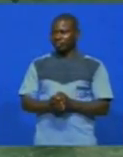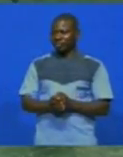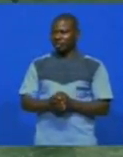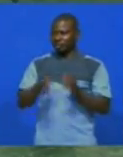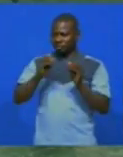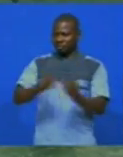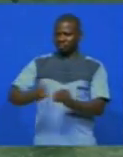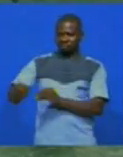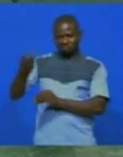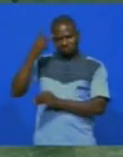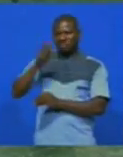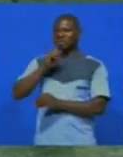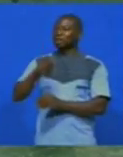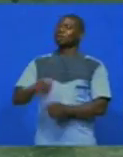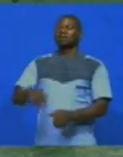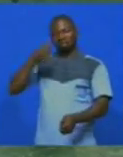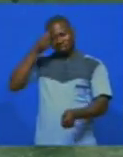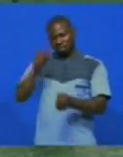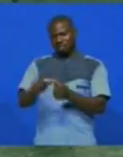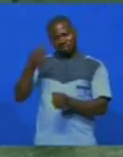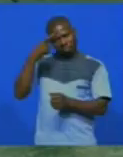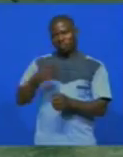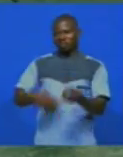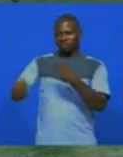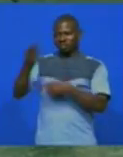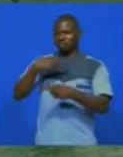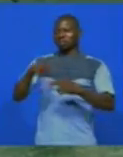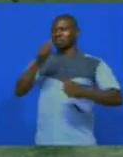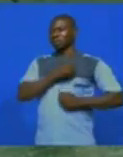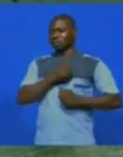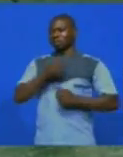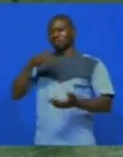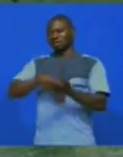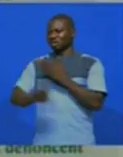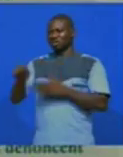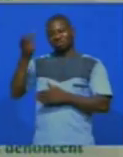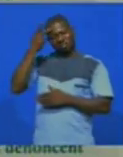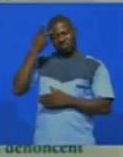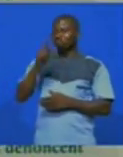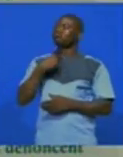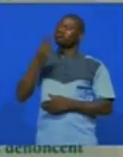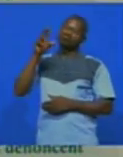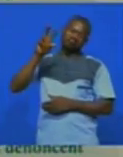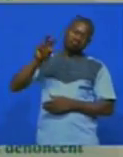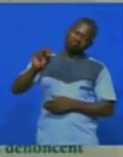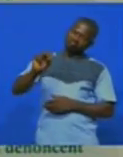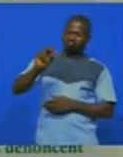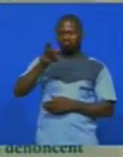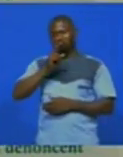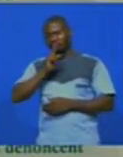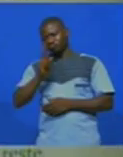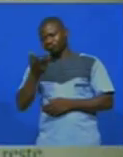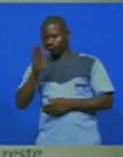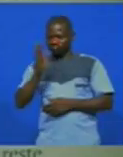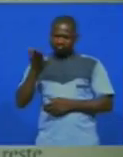pour le retour des militaires au poste politique? Elle ne l'affirme pas non plus formellement. Dans Aujourd'hui au Faso,